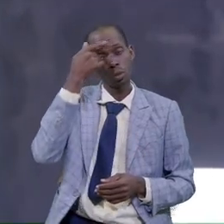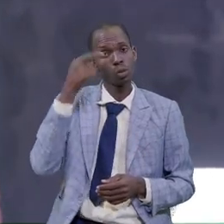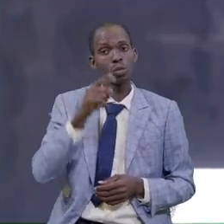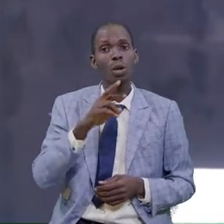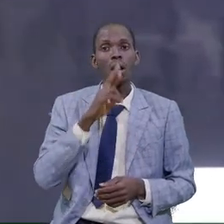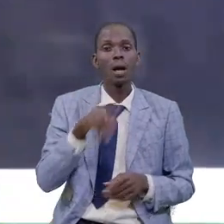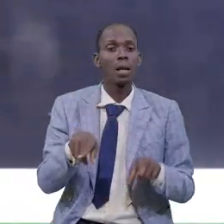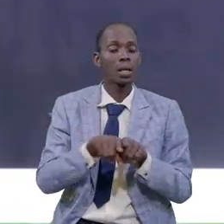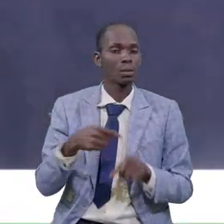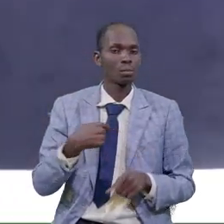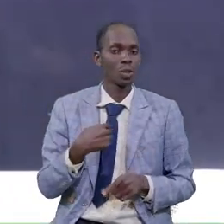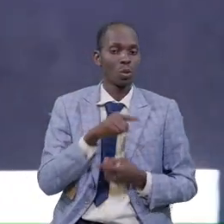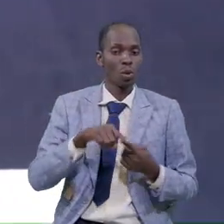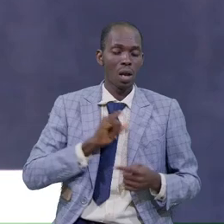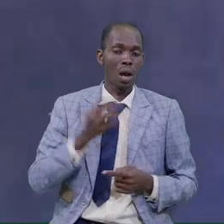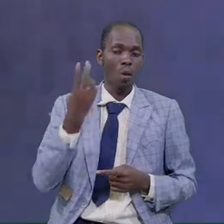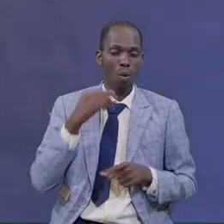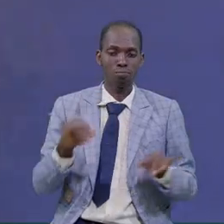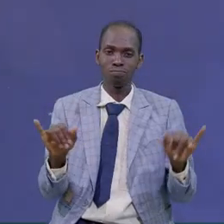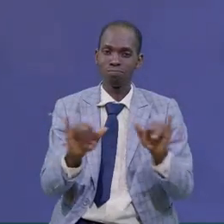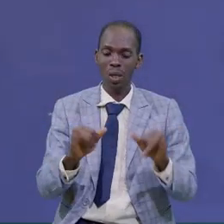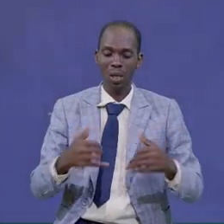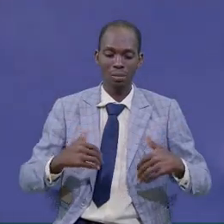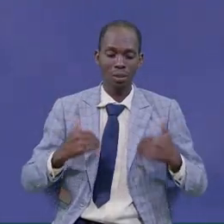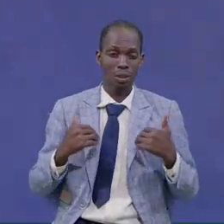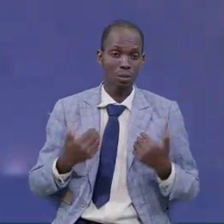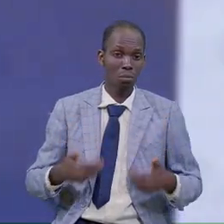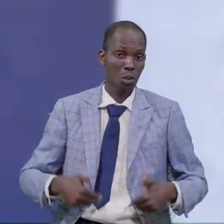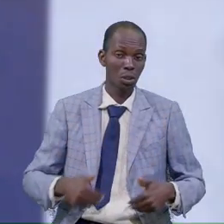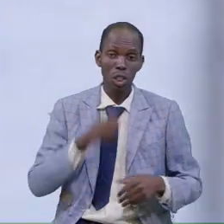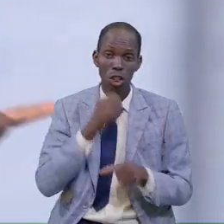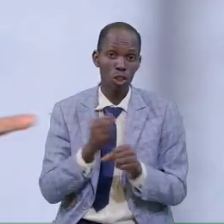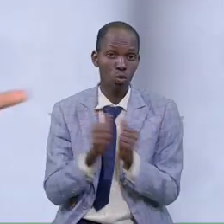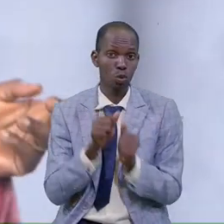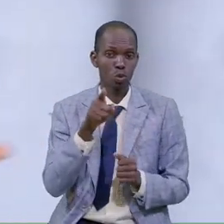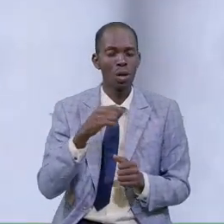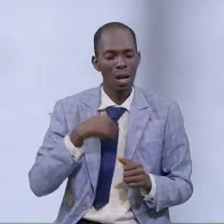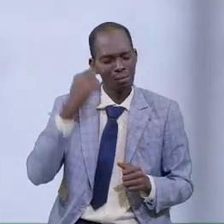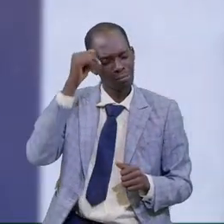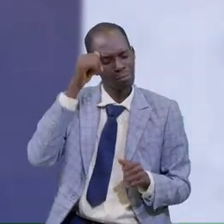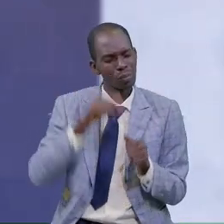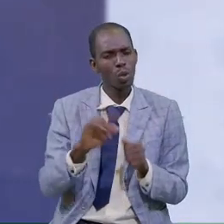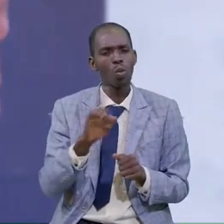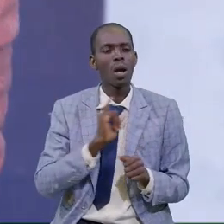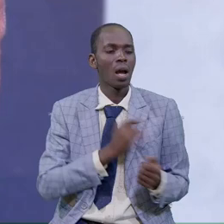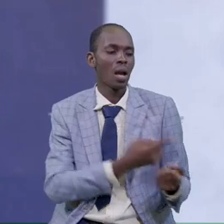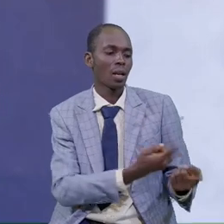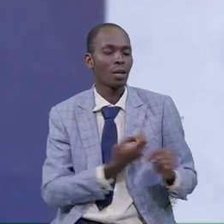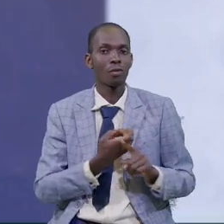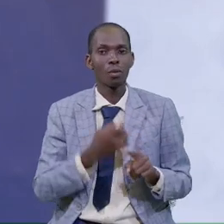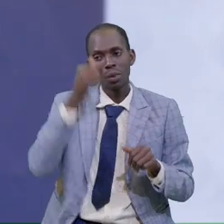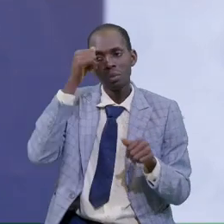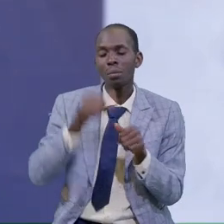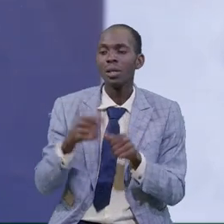Quand j'avais ton âge, je pensais à d'où je viens. Et le ministre de l'Éducation a